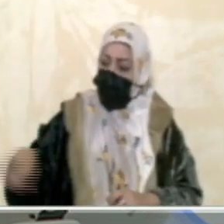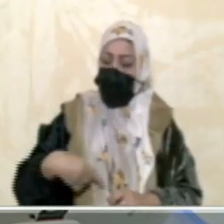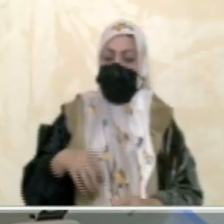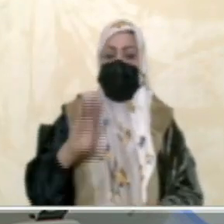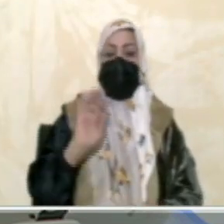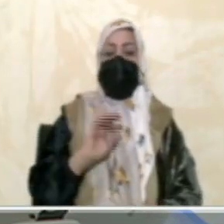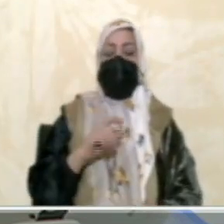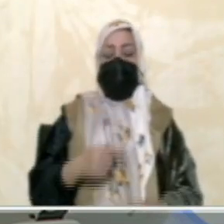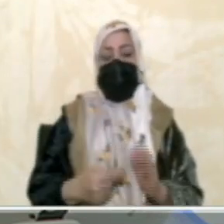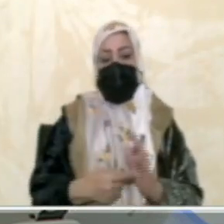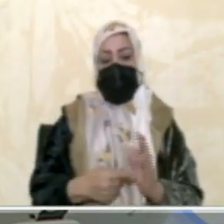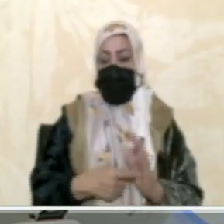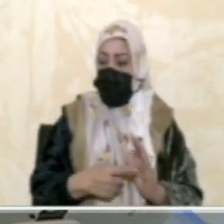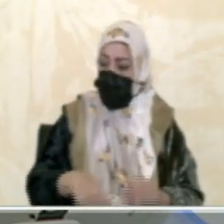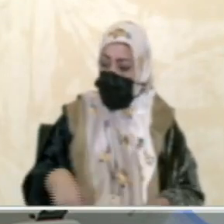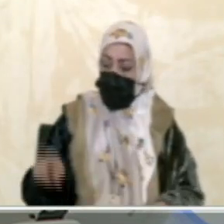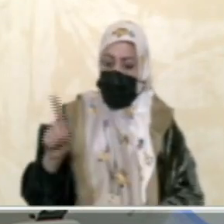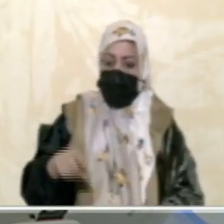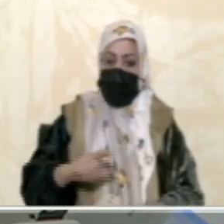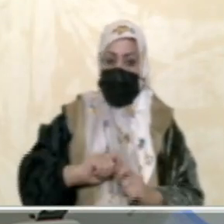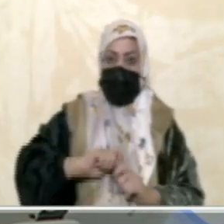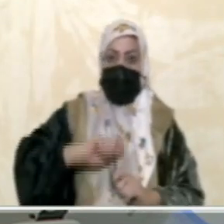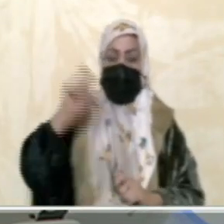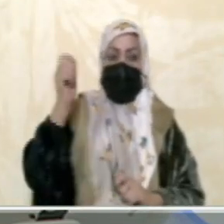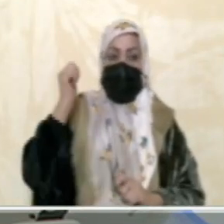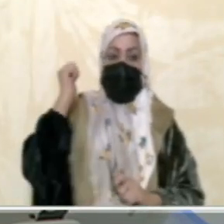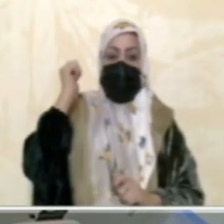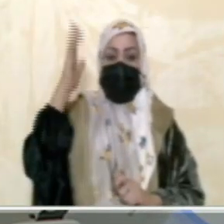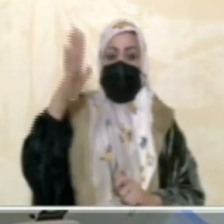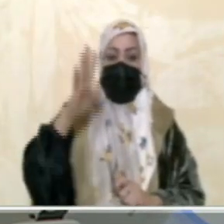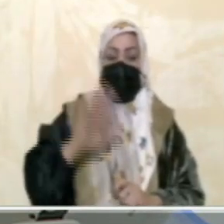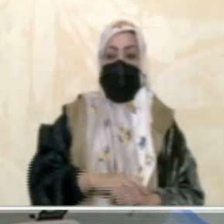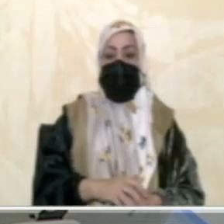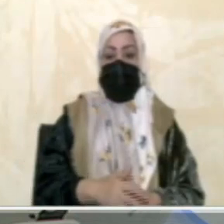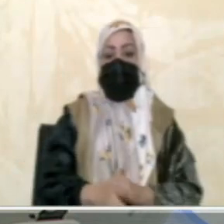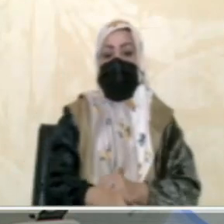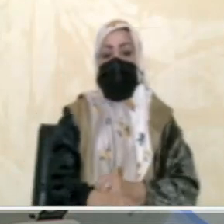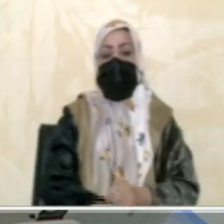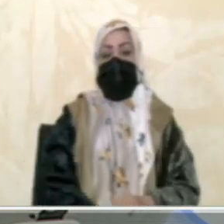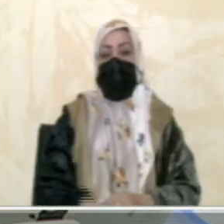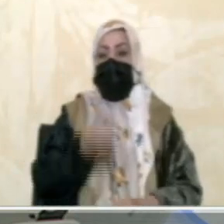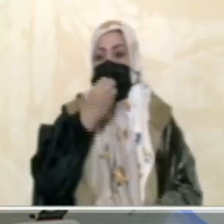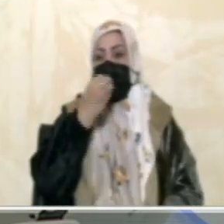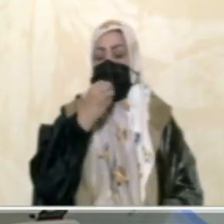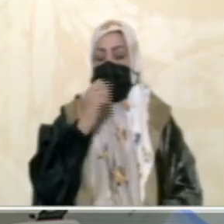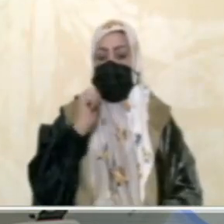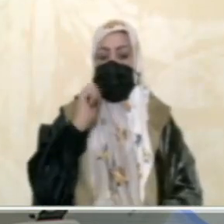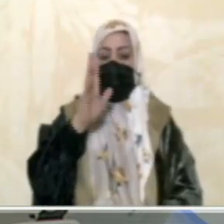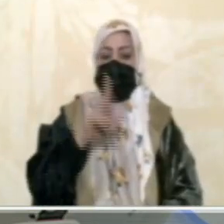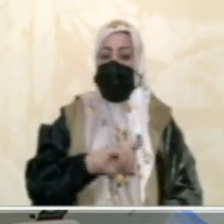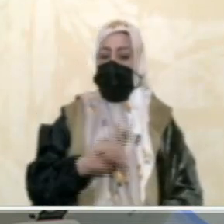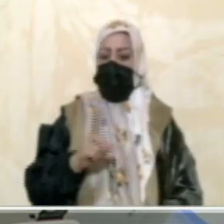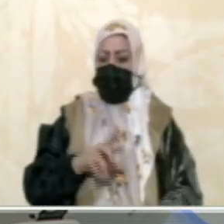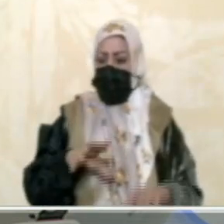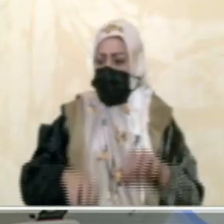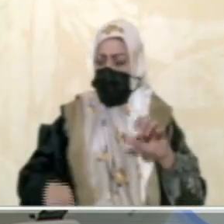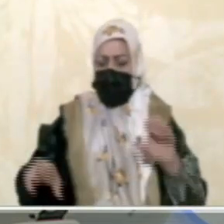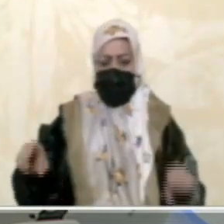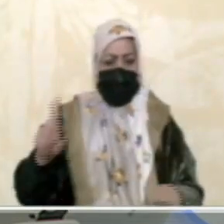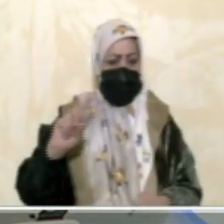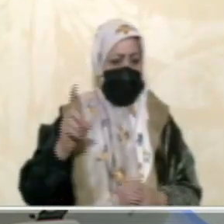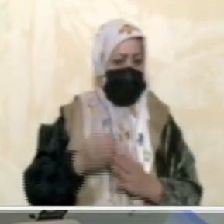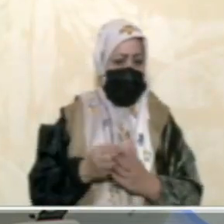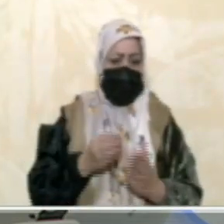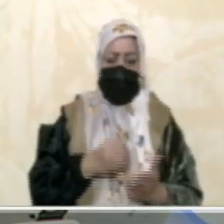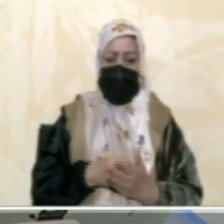خروجه قال كان يذهب ليتغدى فهذا لا يكون احق بي هذا الموضع فيا ايها الناس من